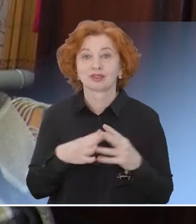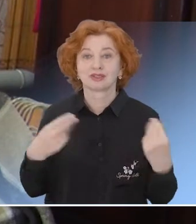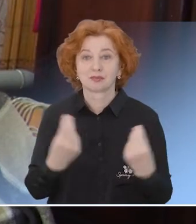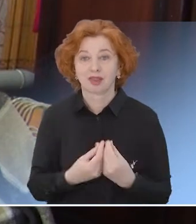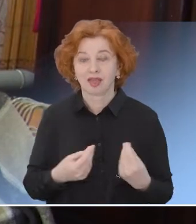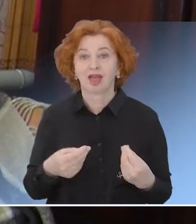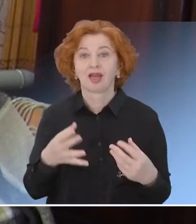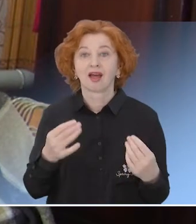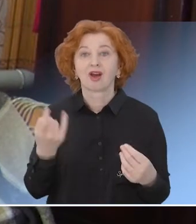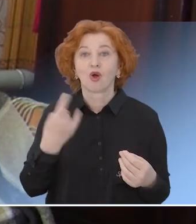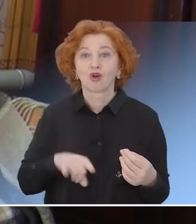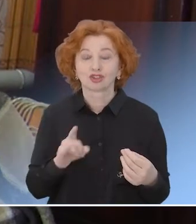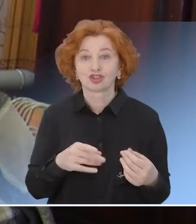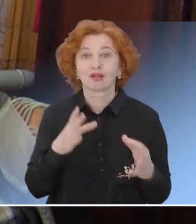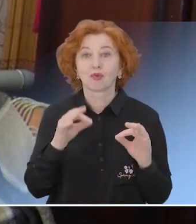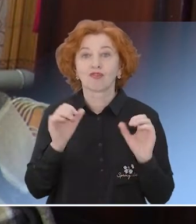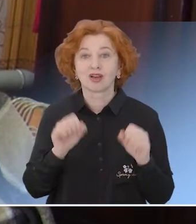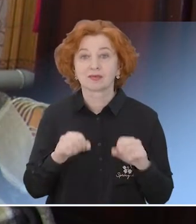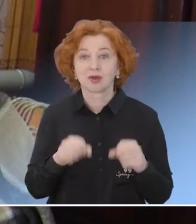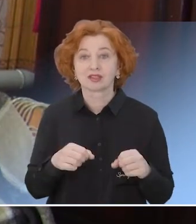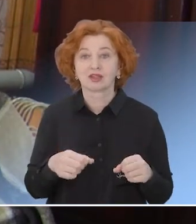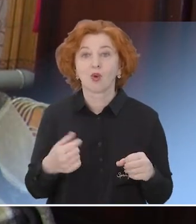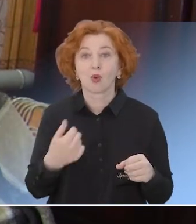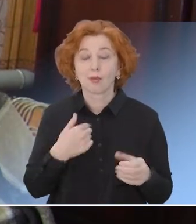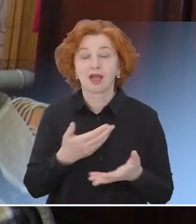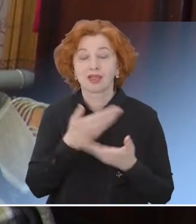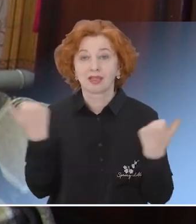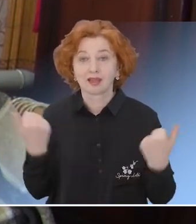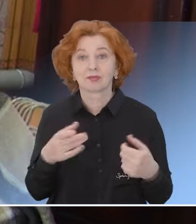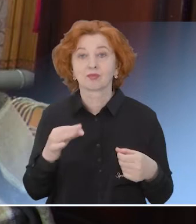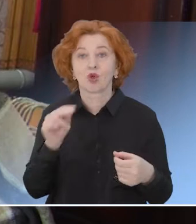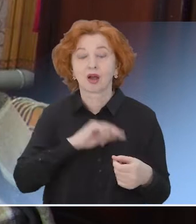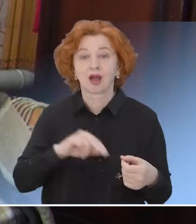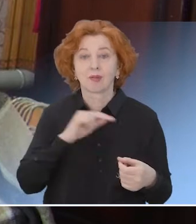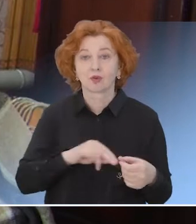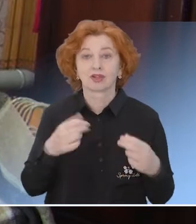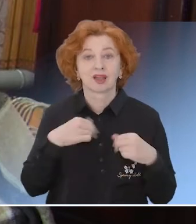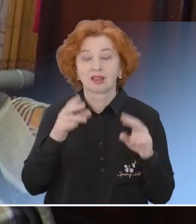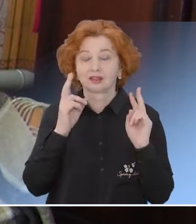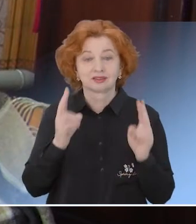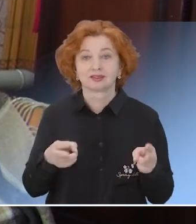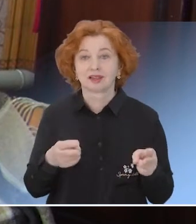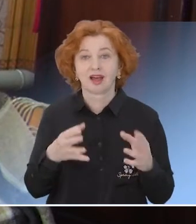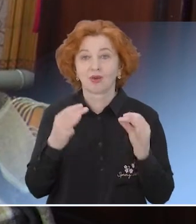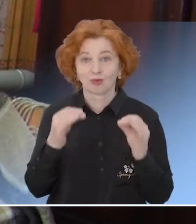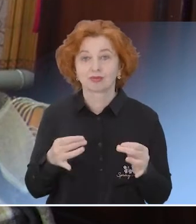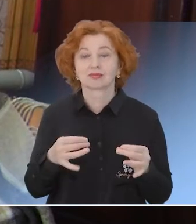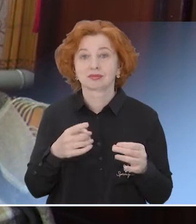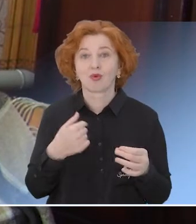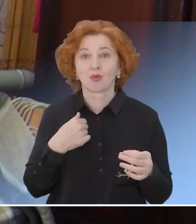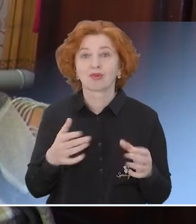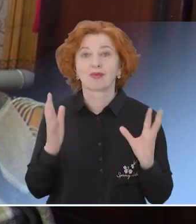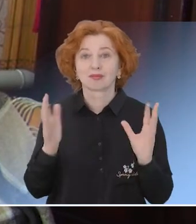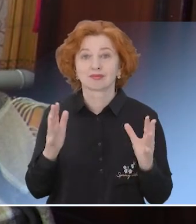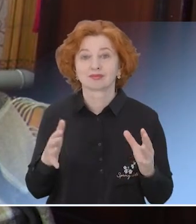семье. Рожать по возможности у меня как бы нет, потому что работа, я не знаю, подтолкнул